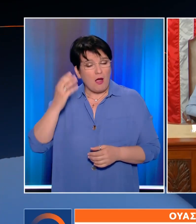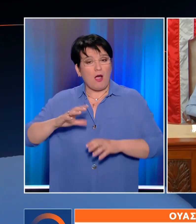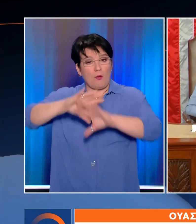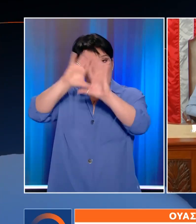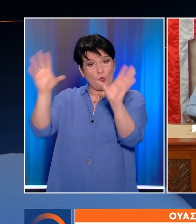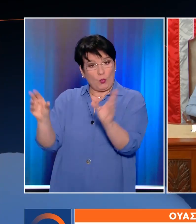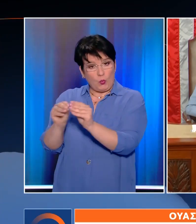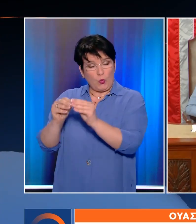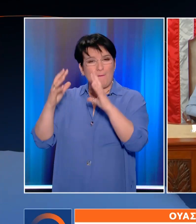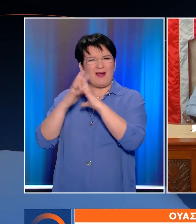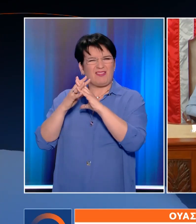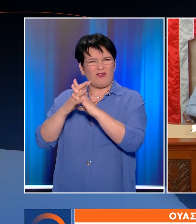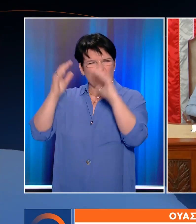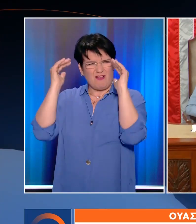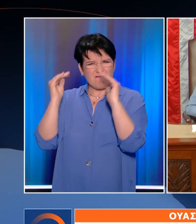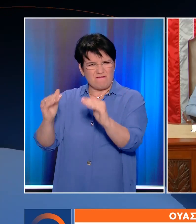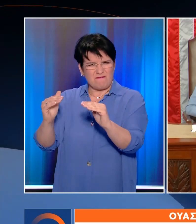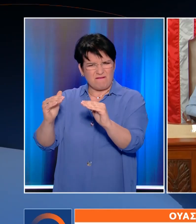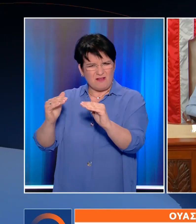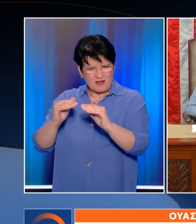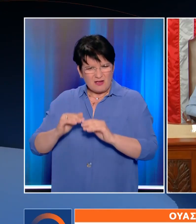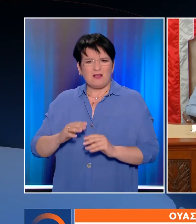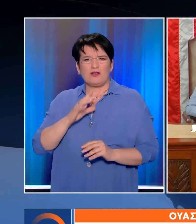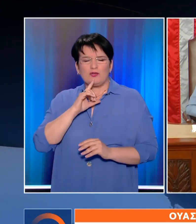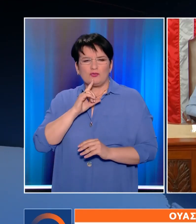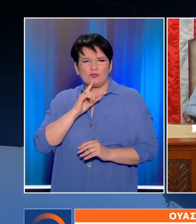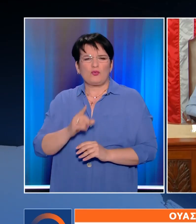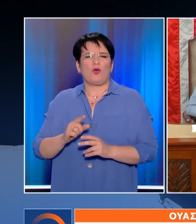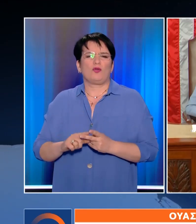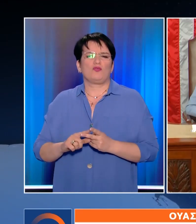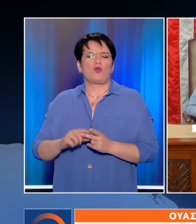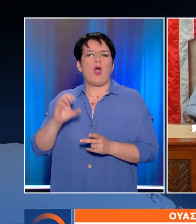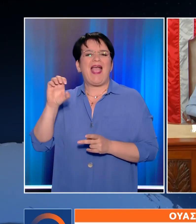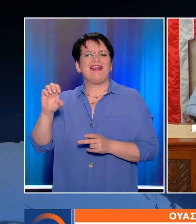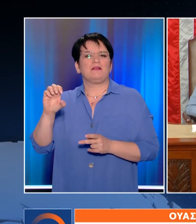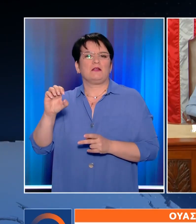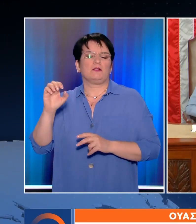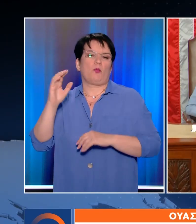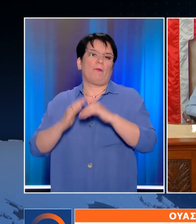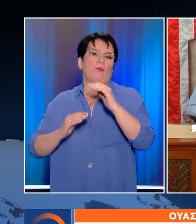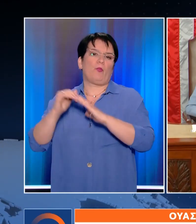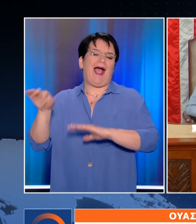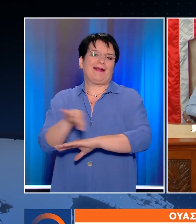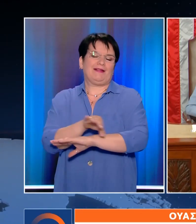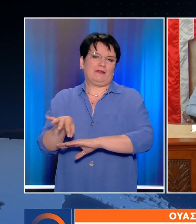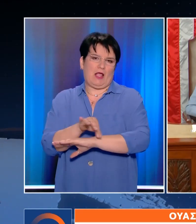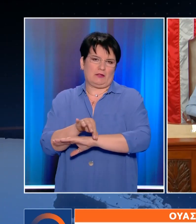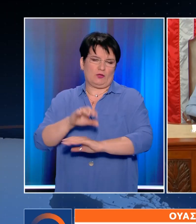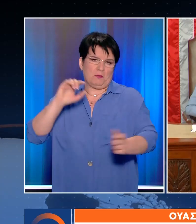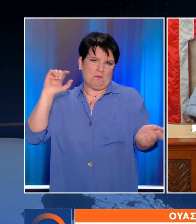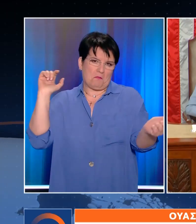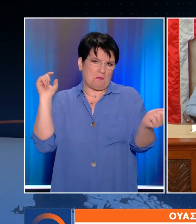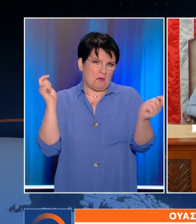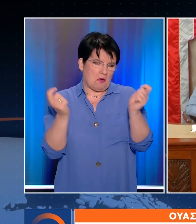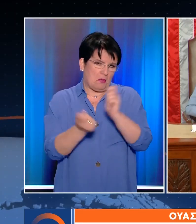ολόκληρος, προτού ο περίφημος συλλέκτης τέχνης, ο Λόρδος Έλγιν, του αλλάξει